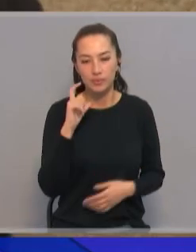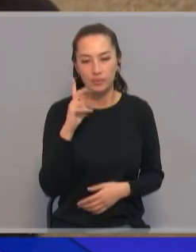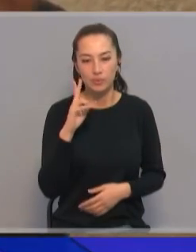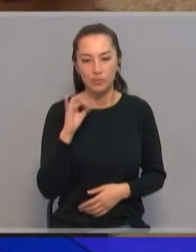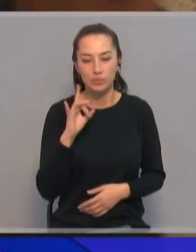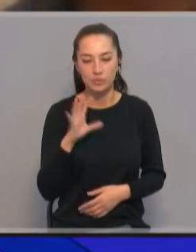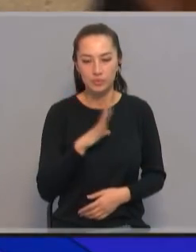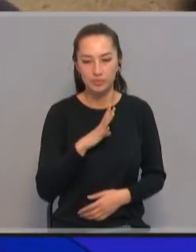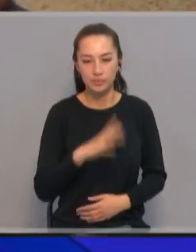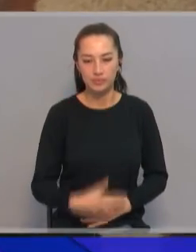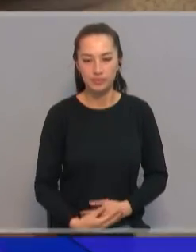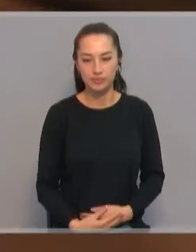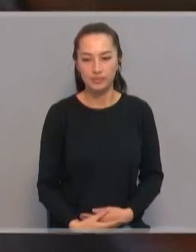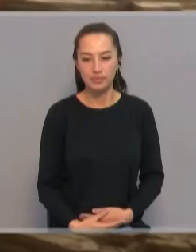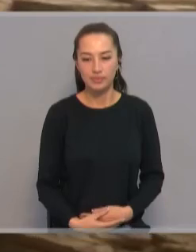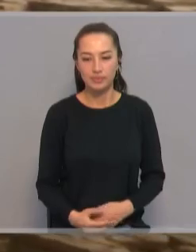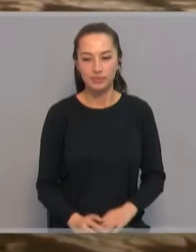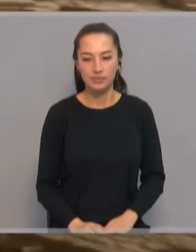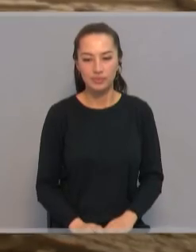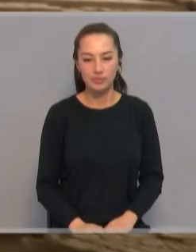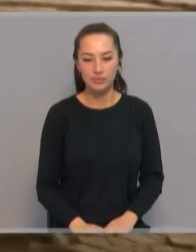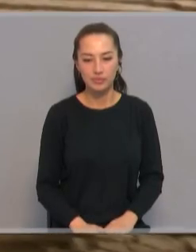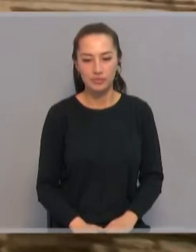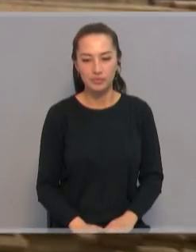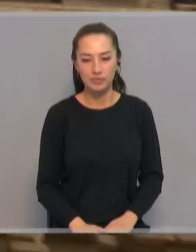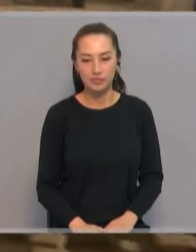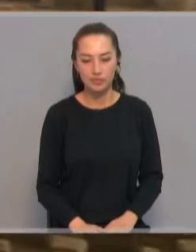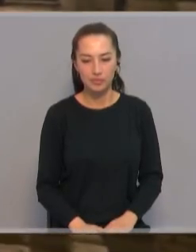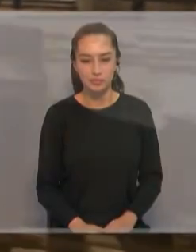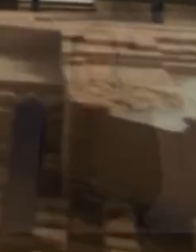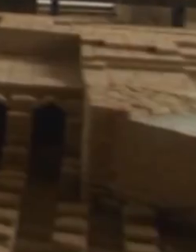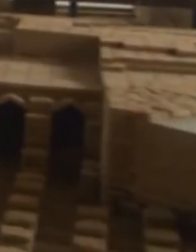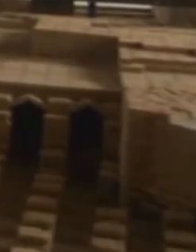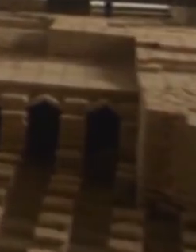экскурсиялар жүргізілді. Отырар ауданынан Айгерім Дәулетбекқызы, Нұрлан Алтынбеков, жаңалықтар.